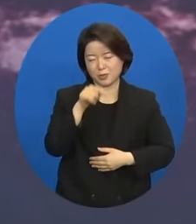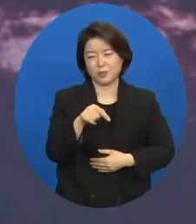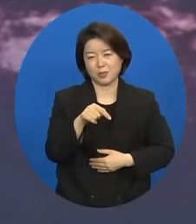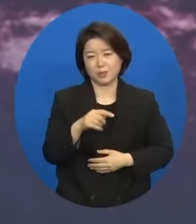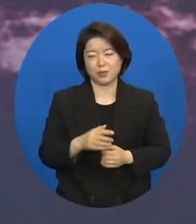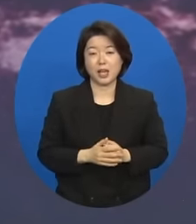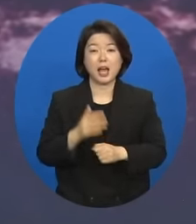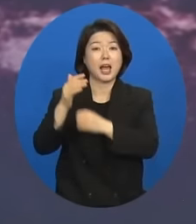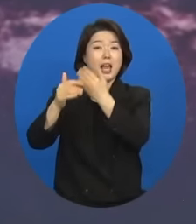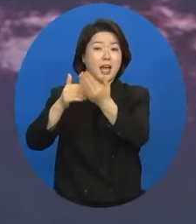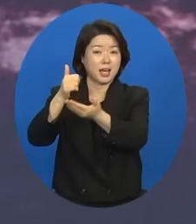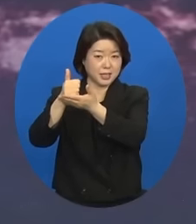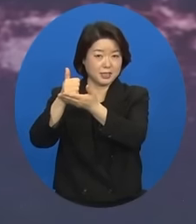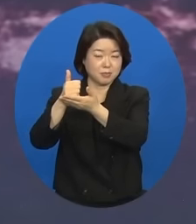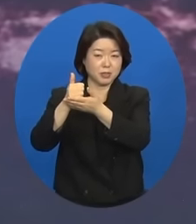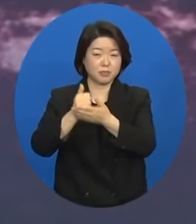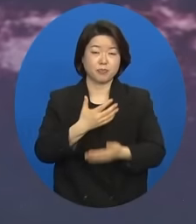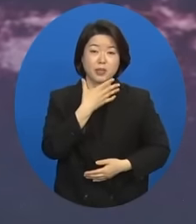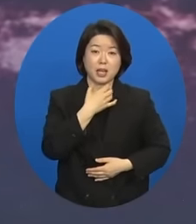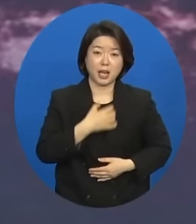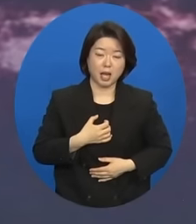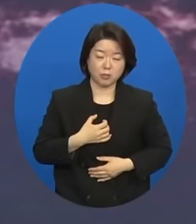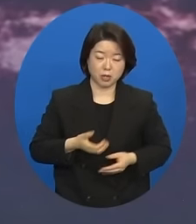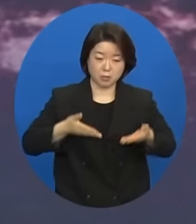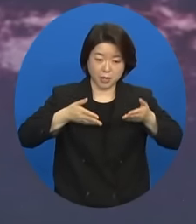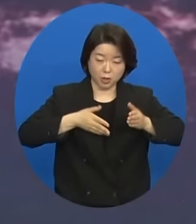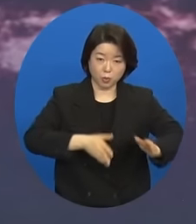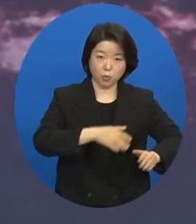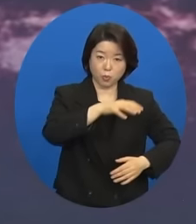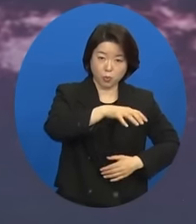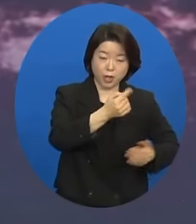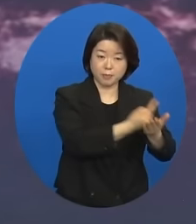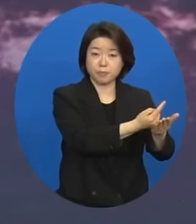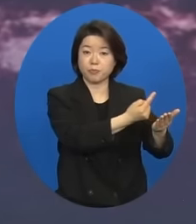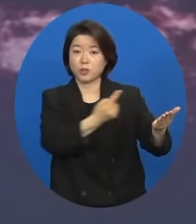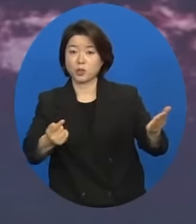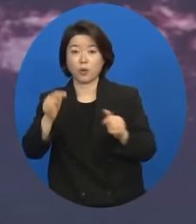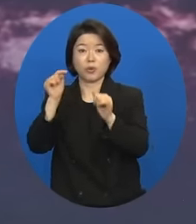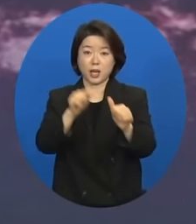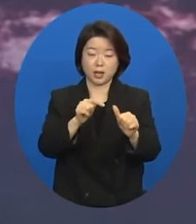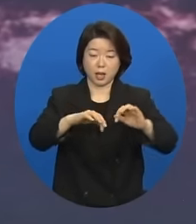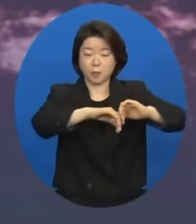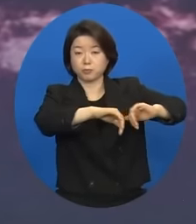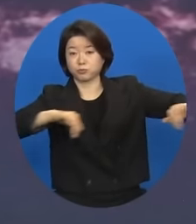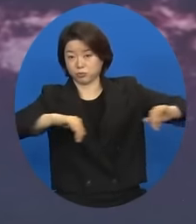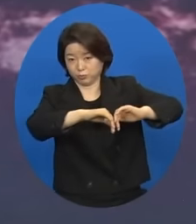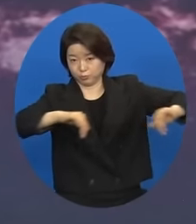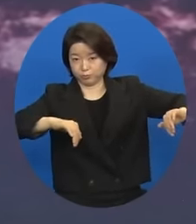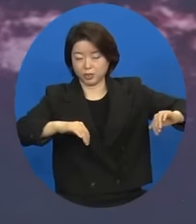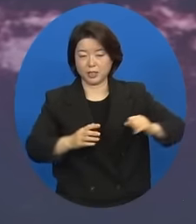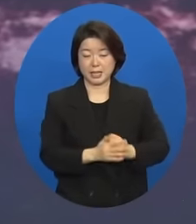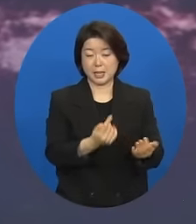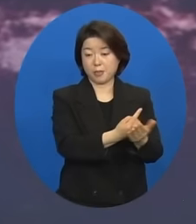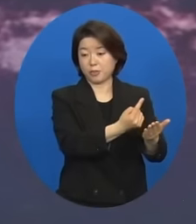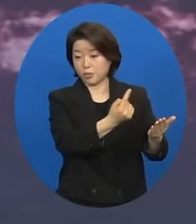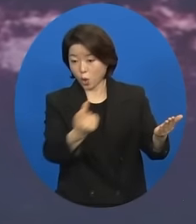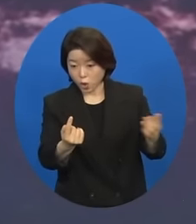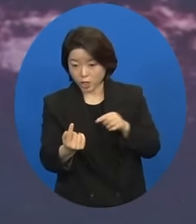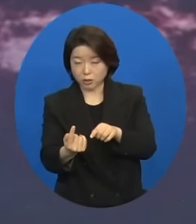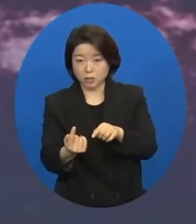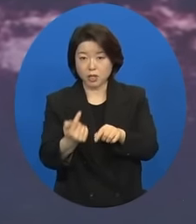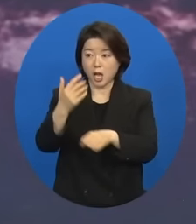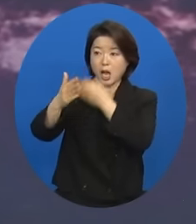하나님은 아브라함에게 고향을 떠나라 그 불리죠 떠났더니